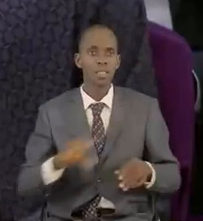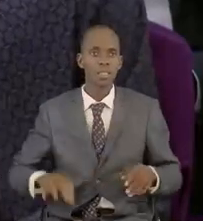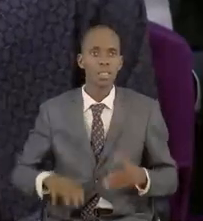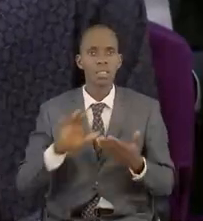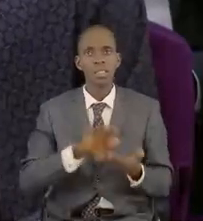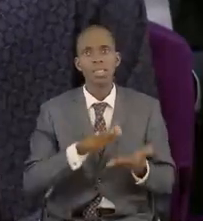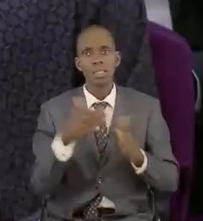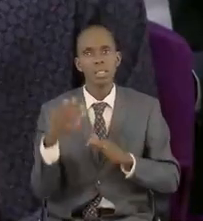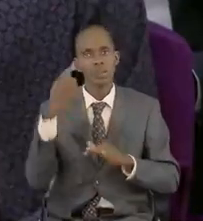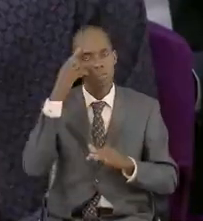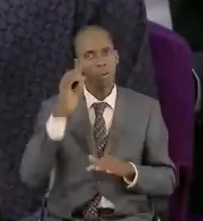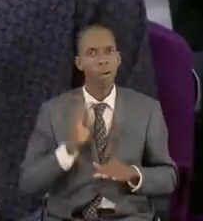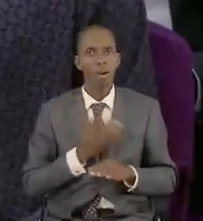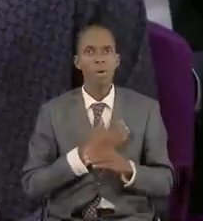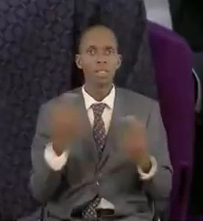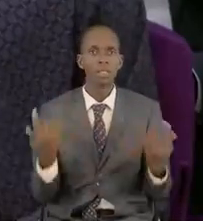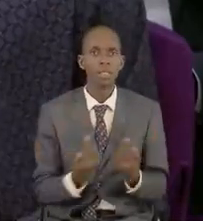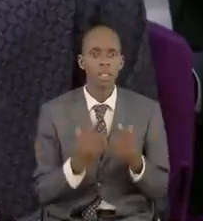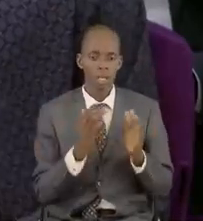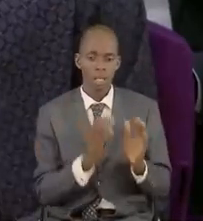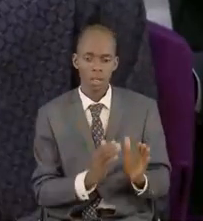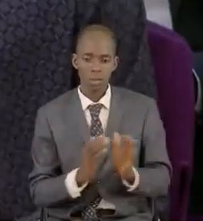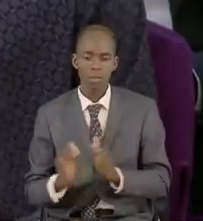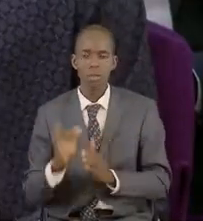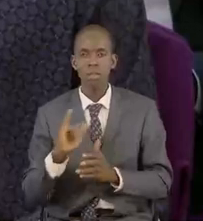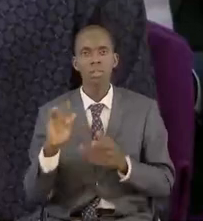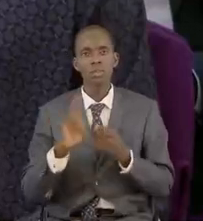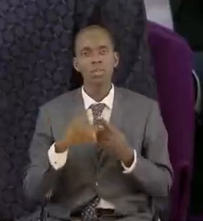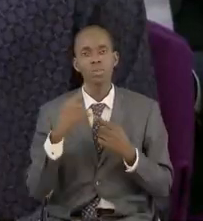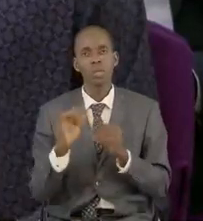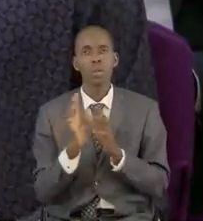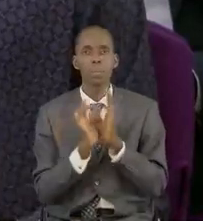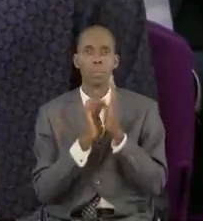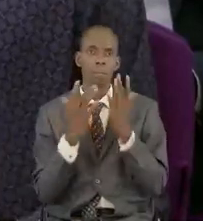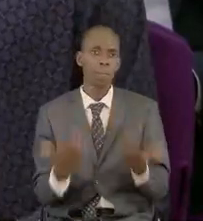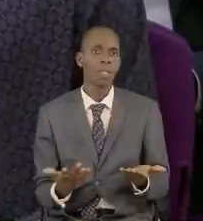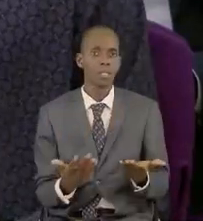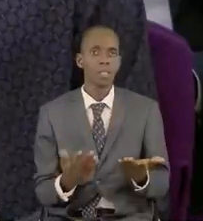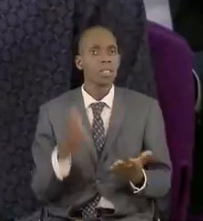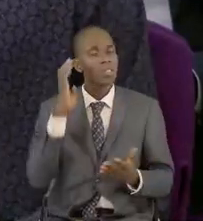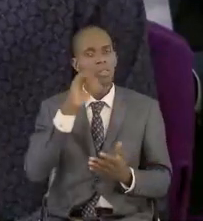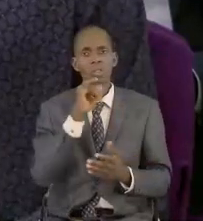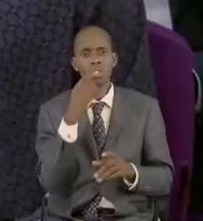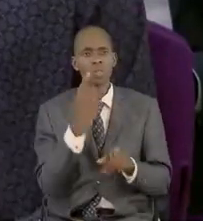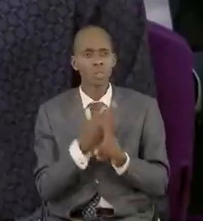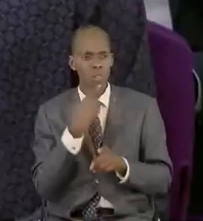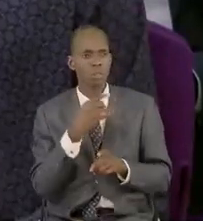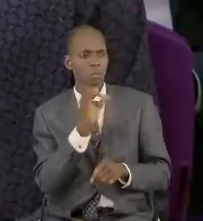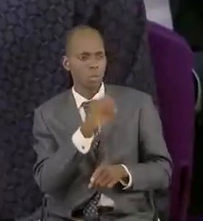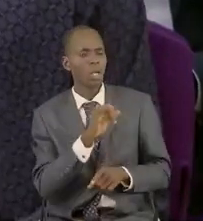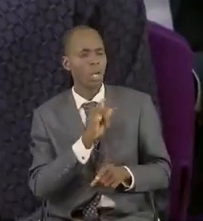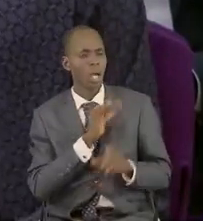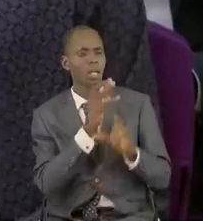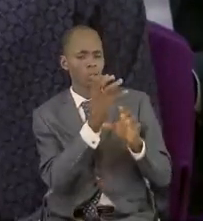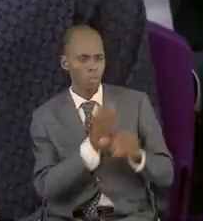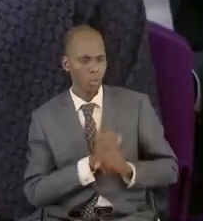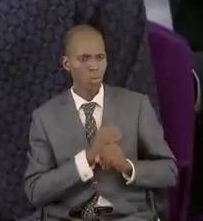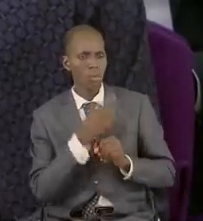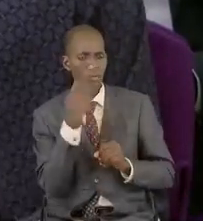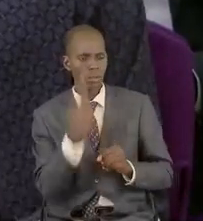pour nos péchés selon les écritures il n'a pas de oui j'ai reçu la révélation